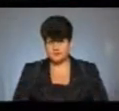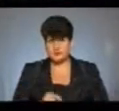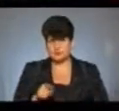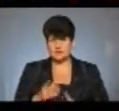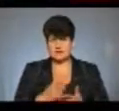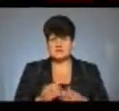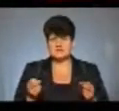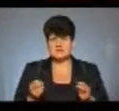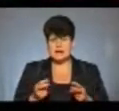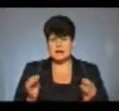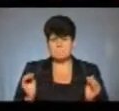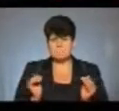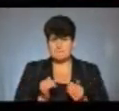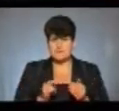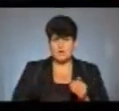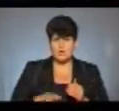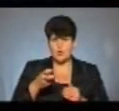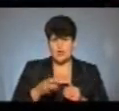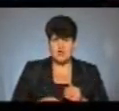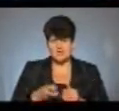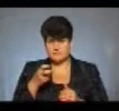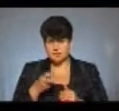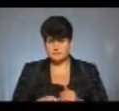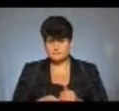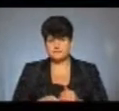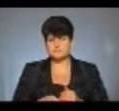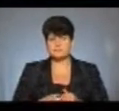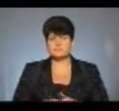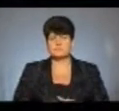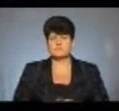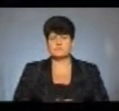спеціальний мікроліфт, який відкривається,